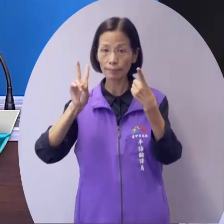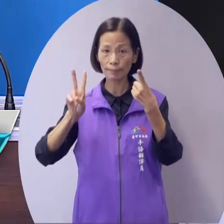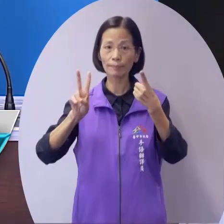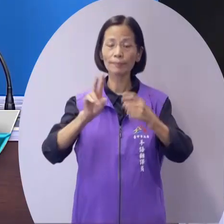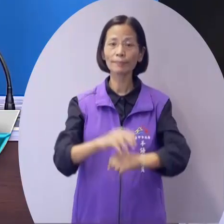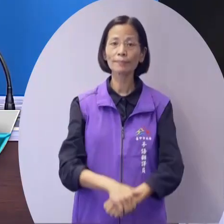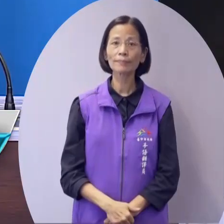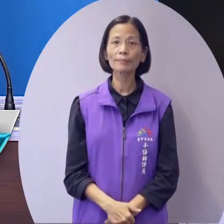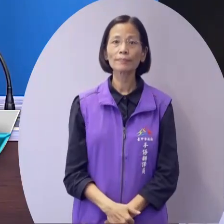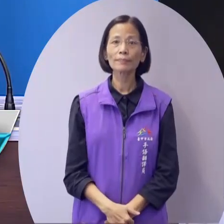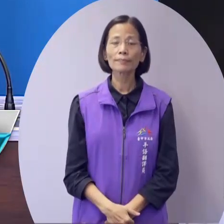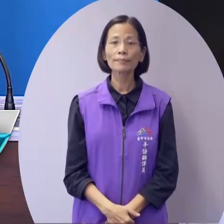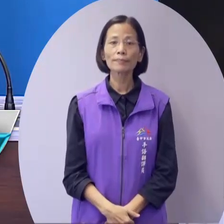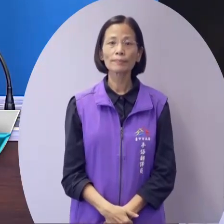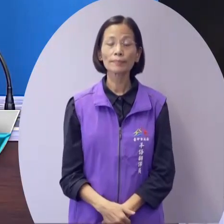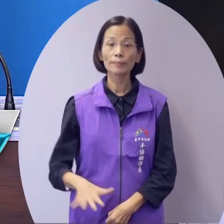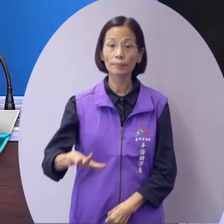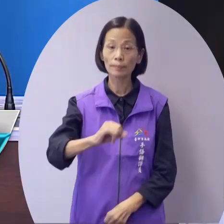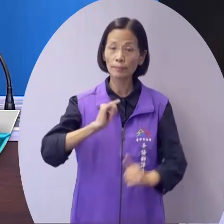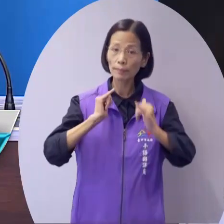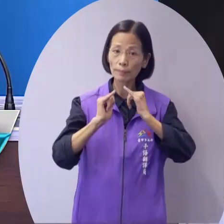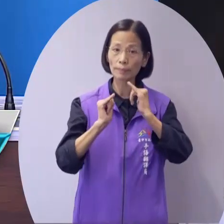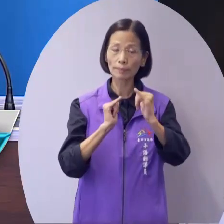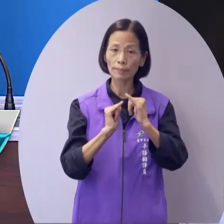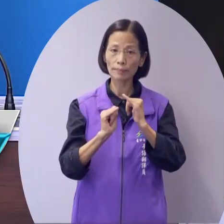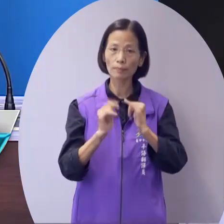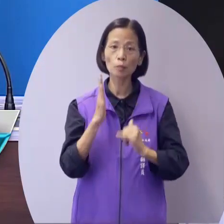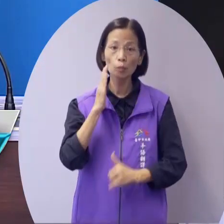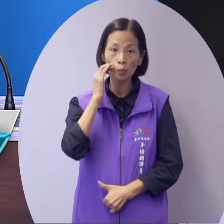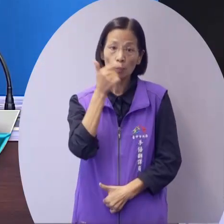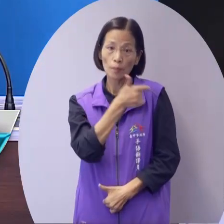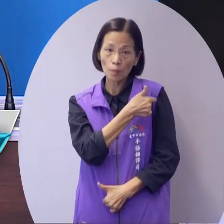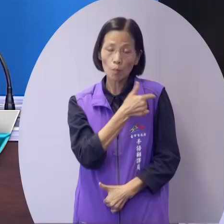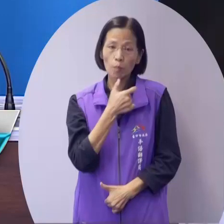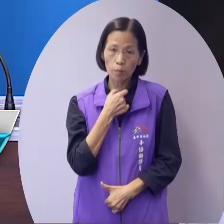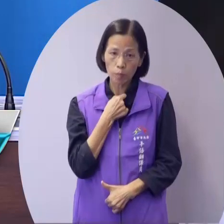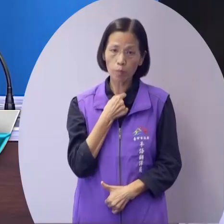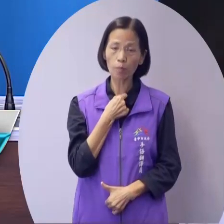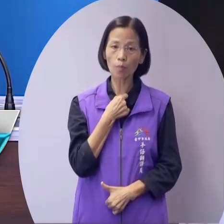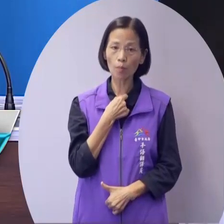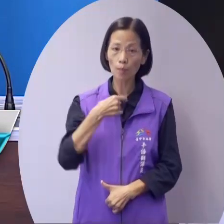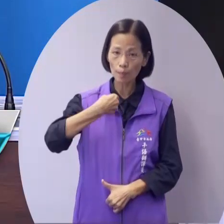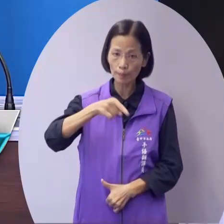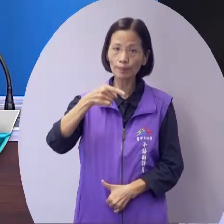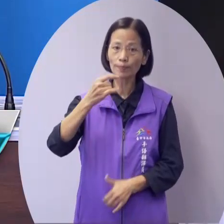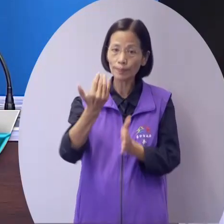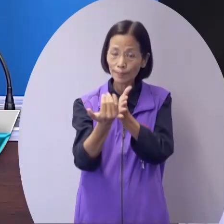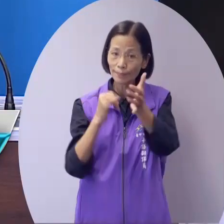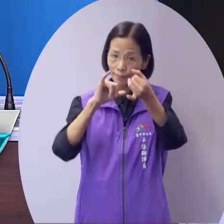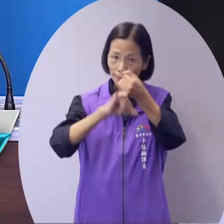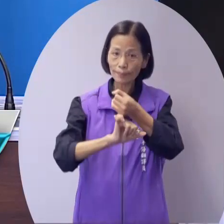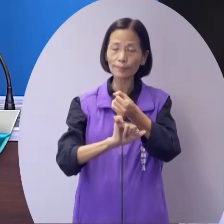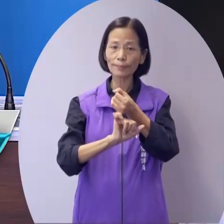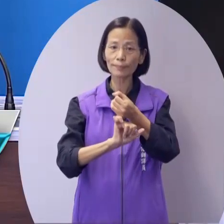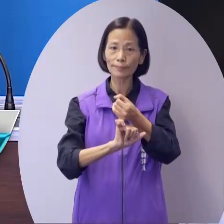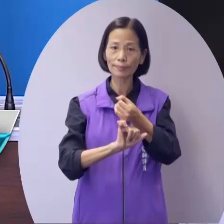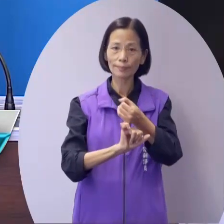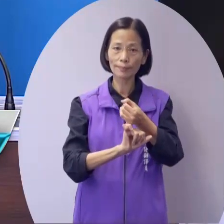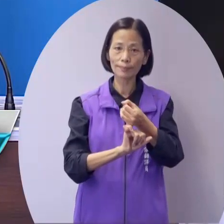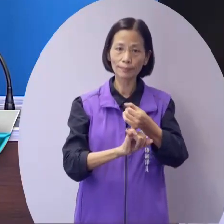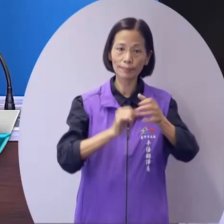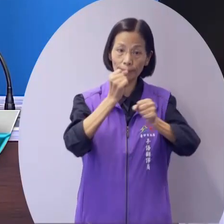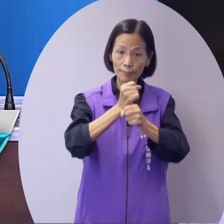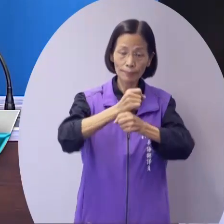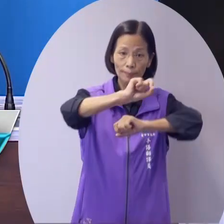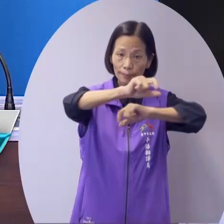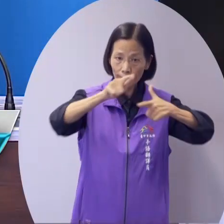也因此呢，所有的市民朋友如果要打疫苗的话，那就必须透过预约的方式哈，不管是各个行